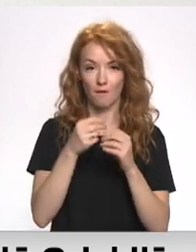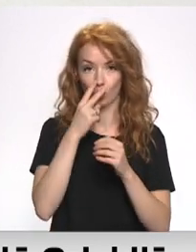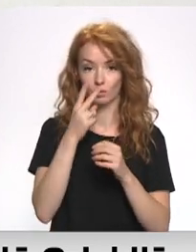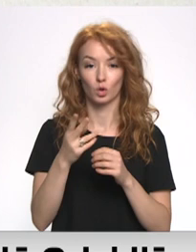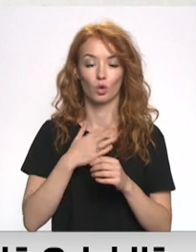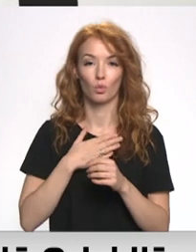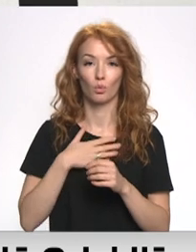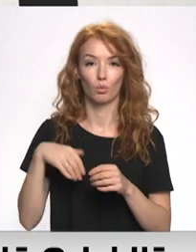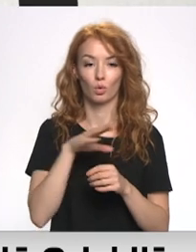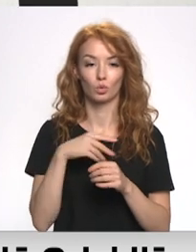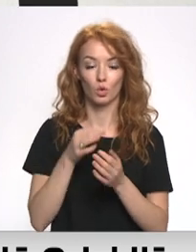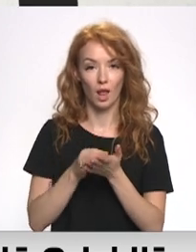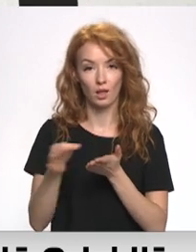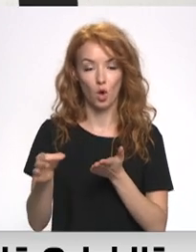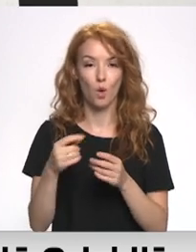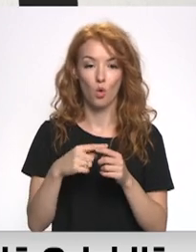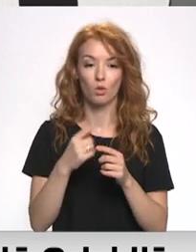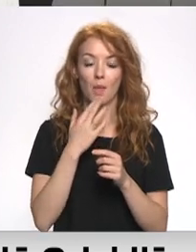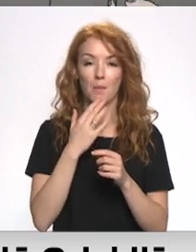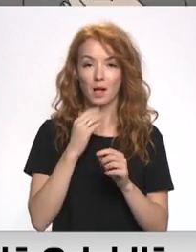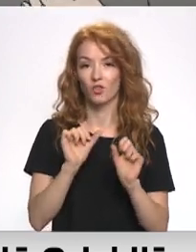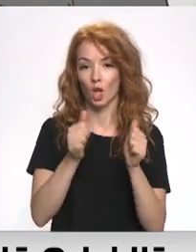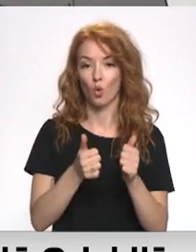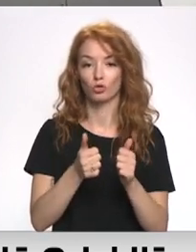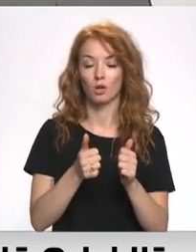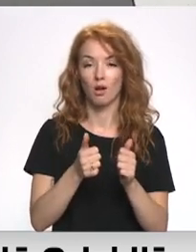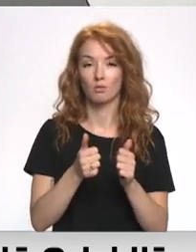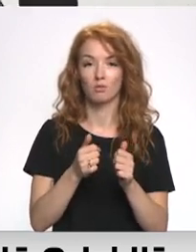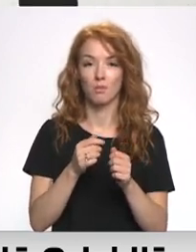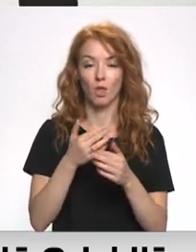mūsu reģionam un animācijas filmu veidošanas paņēmieniem.